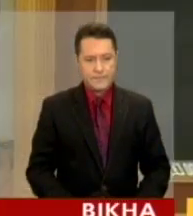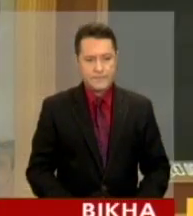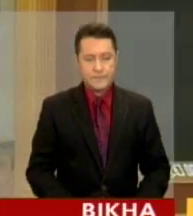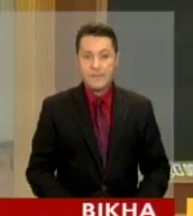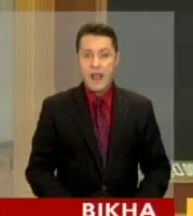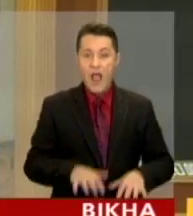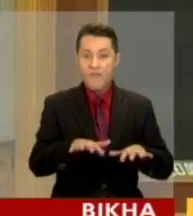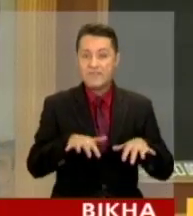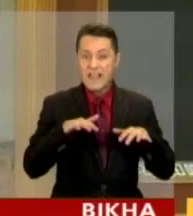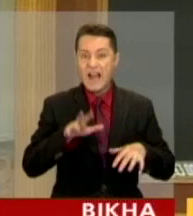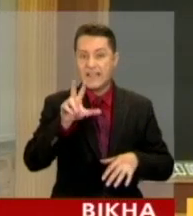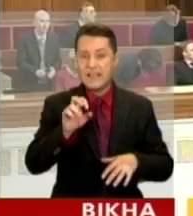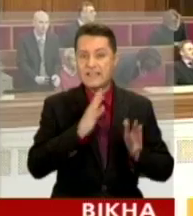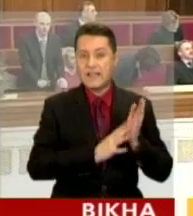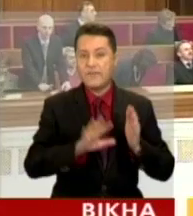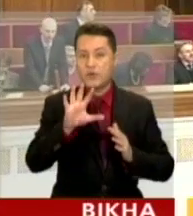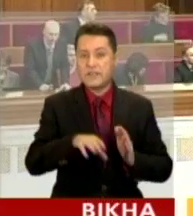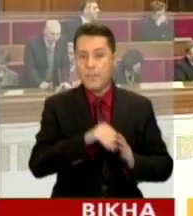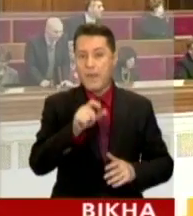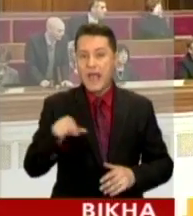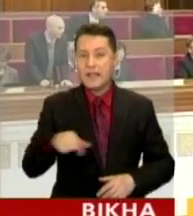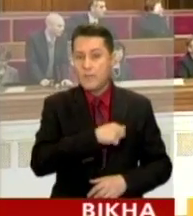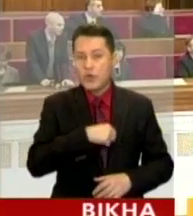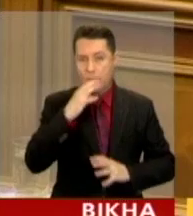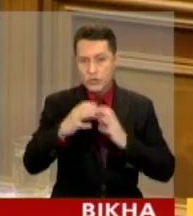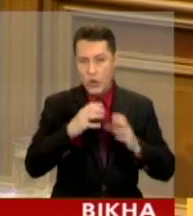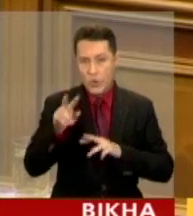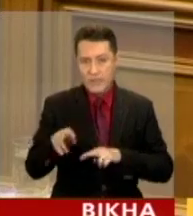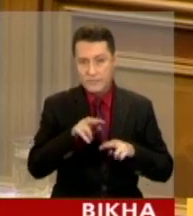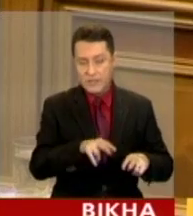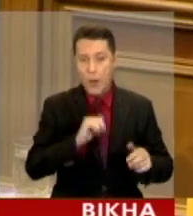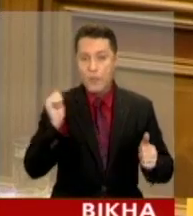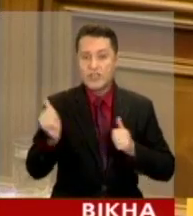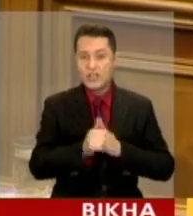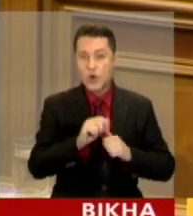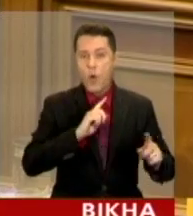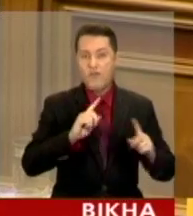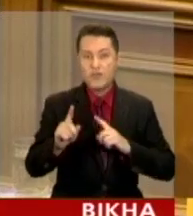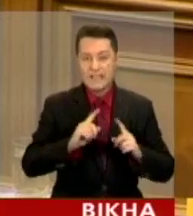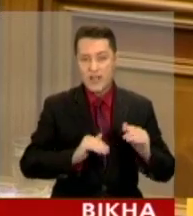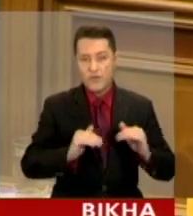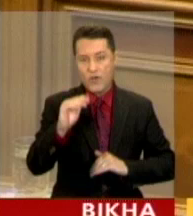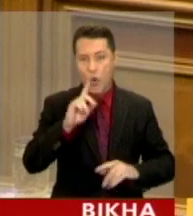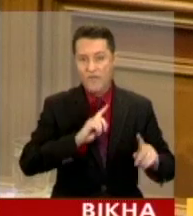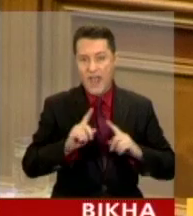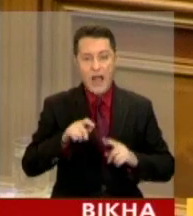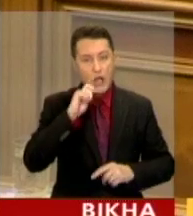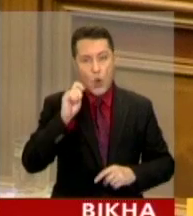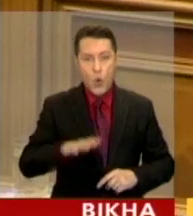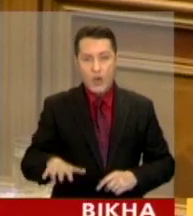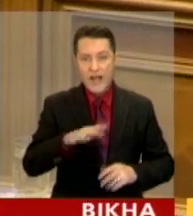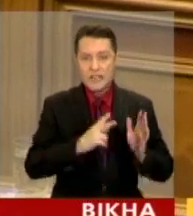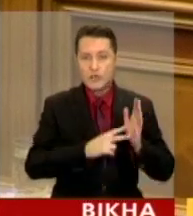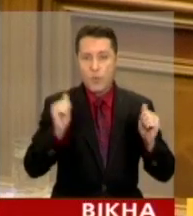В залі 395 депутатів і міжнародні спостерігачі. Позачергову сесію Верховної Ради України